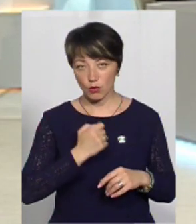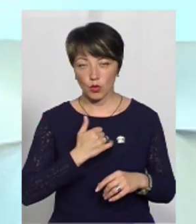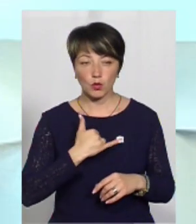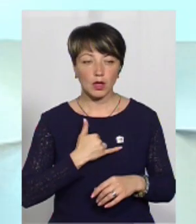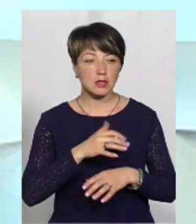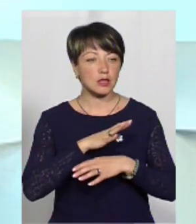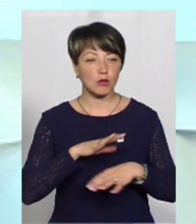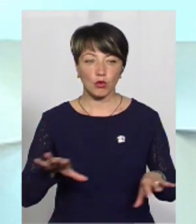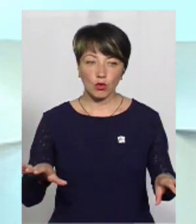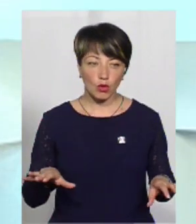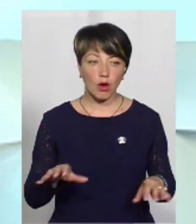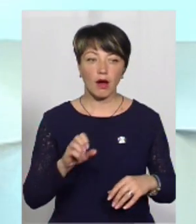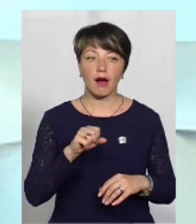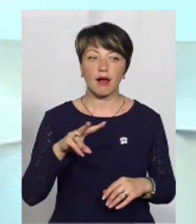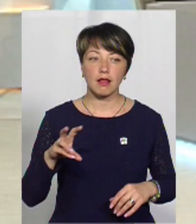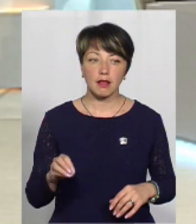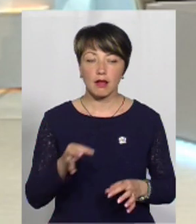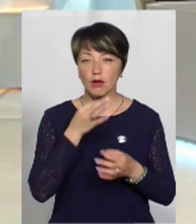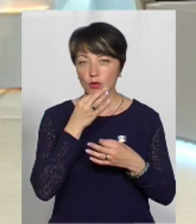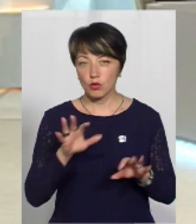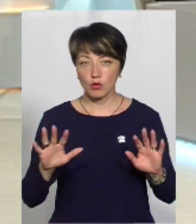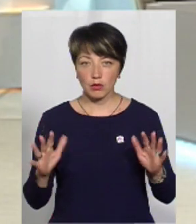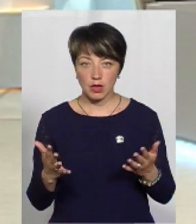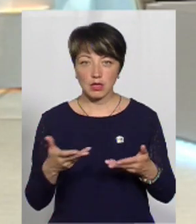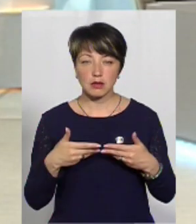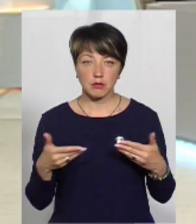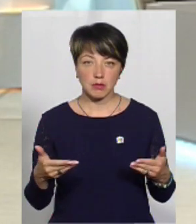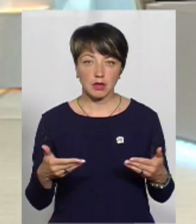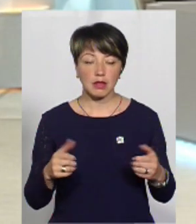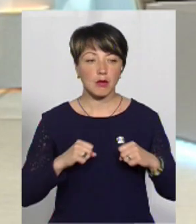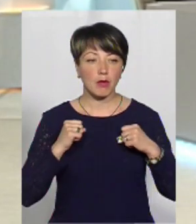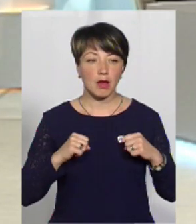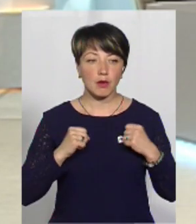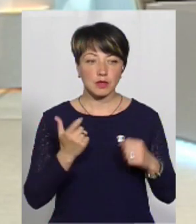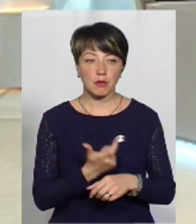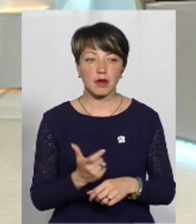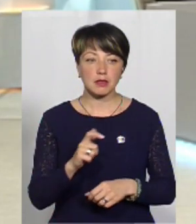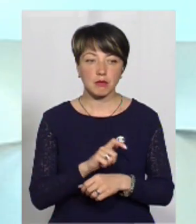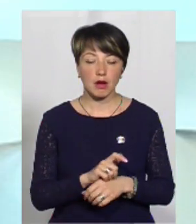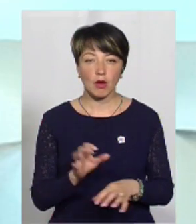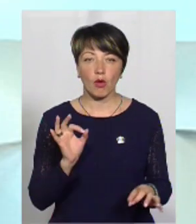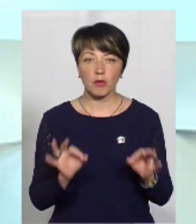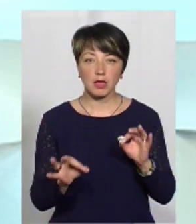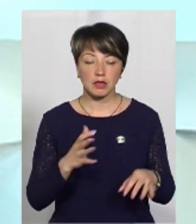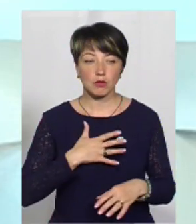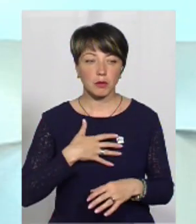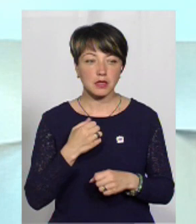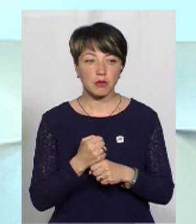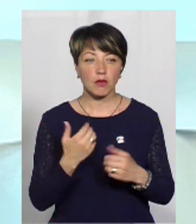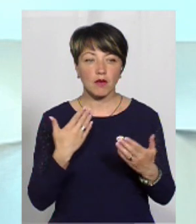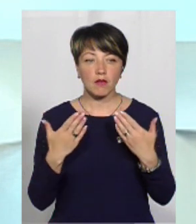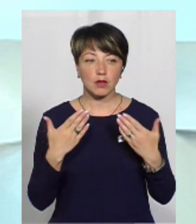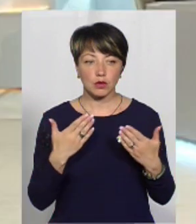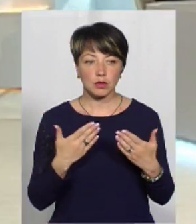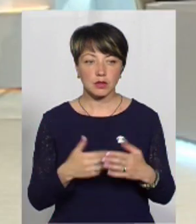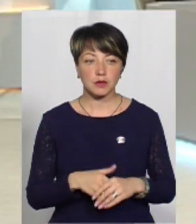нас не було. Угу. Але в будь-якому разі ми намагаємося максимально об'єктивно і принципово відноситись